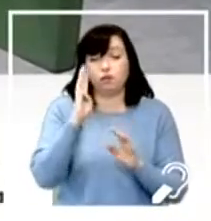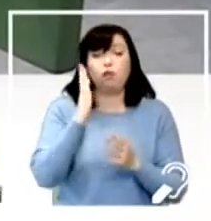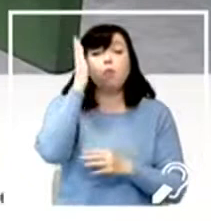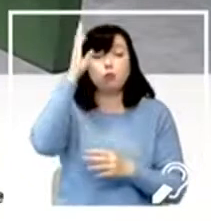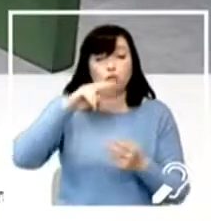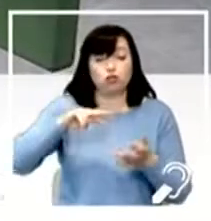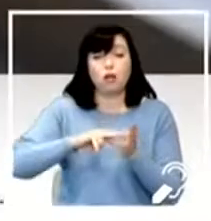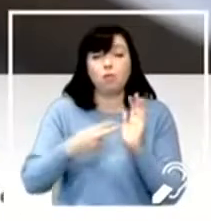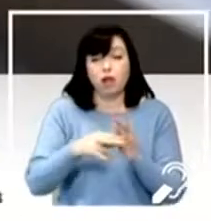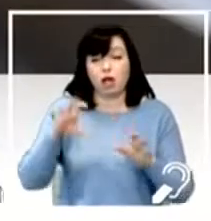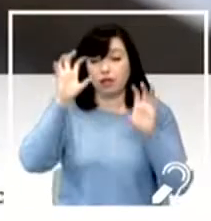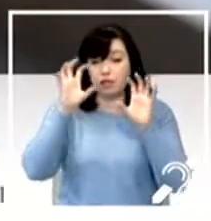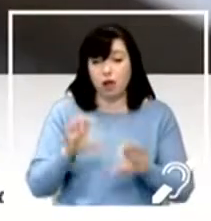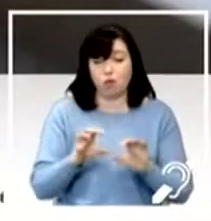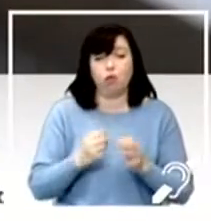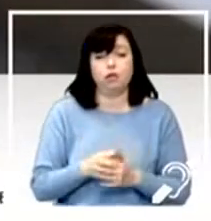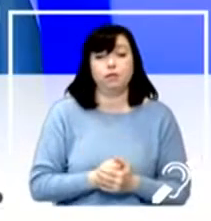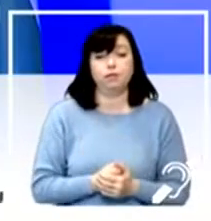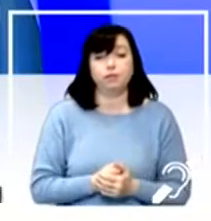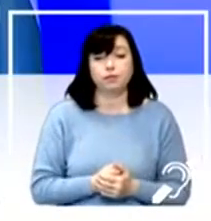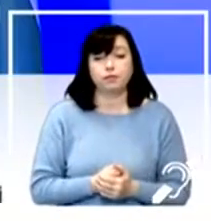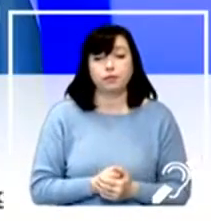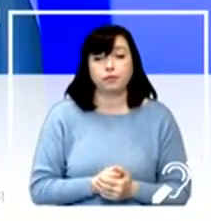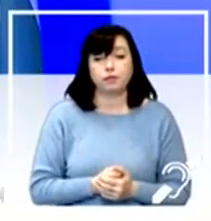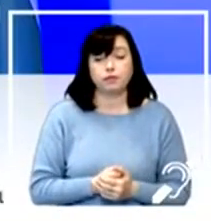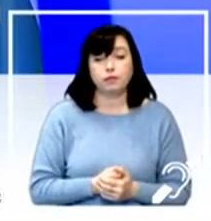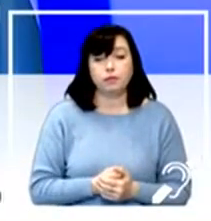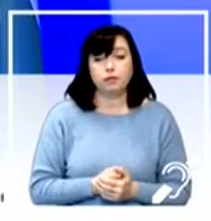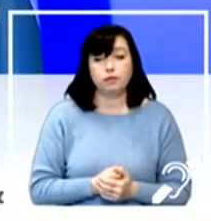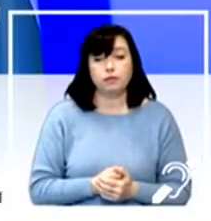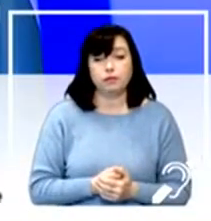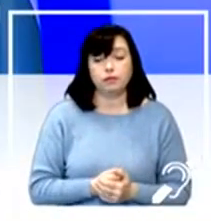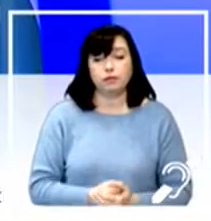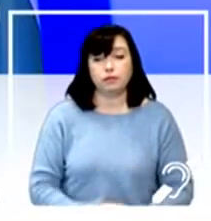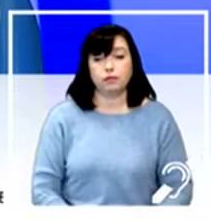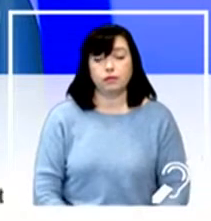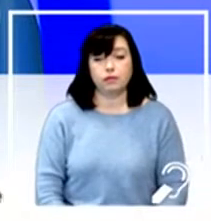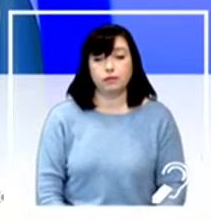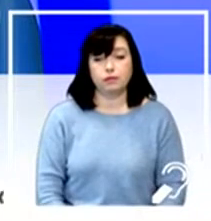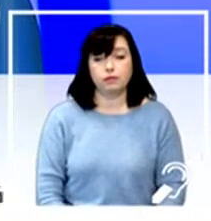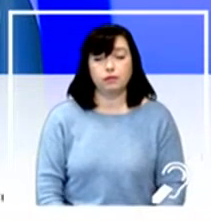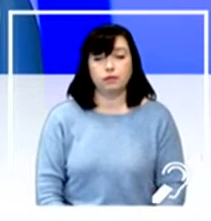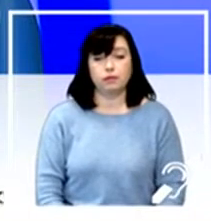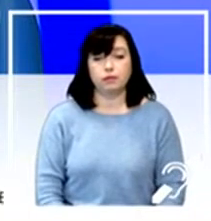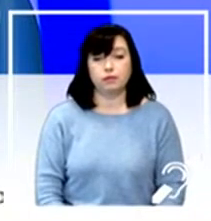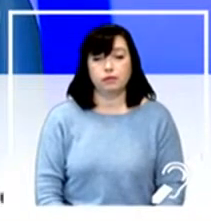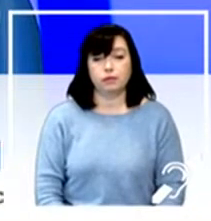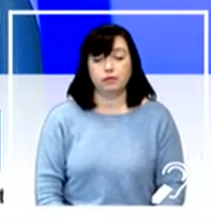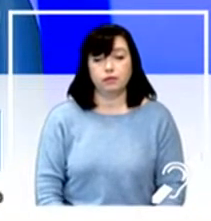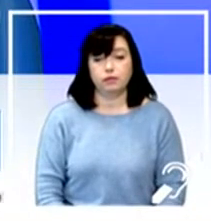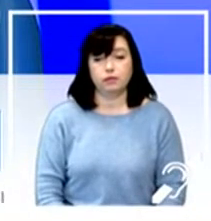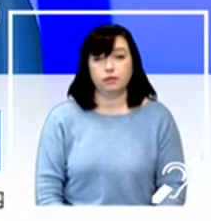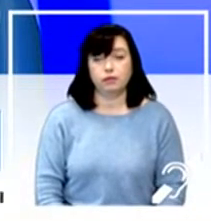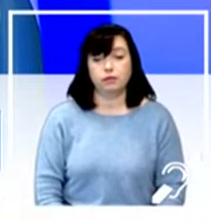dezvoltare națională Moldova Europeană 2030. We insist that the most important priority for Moldova remains